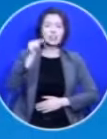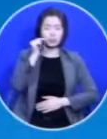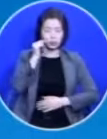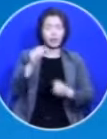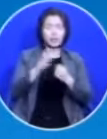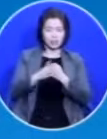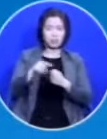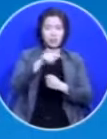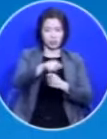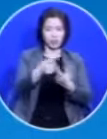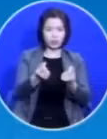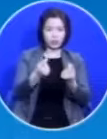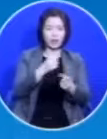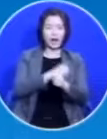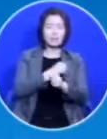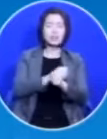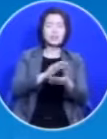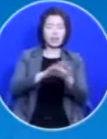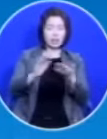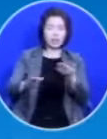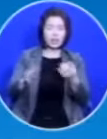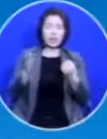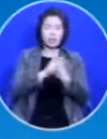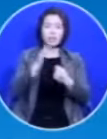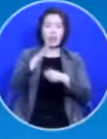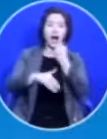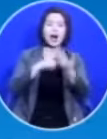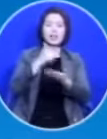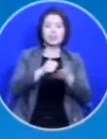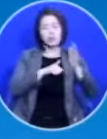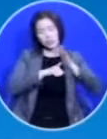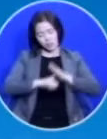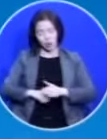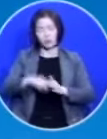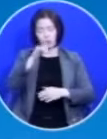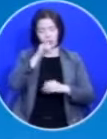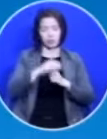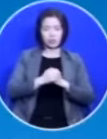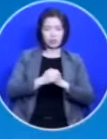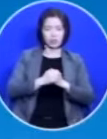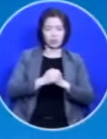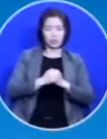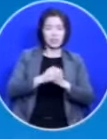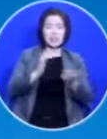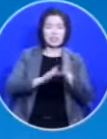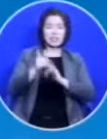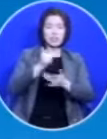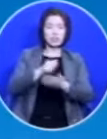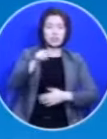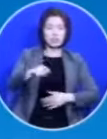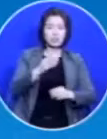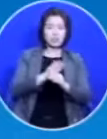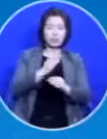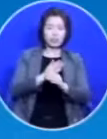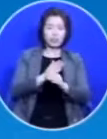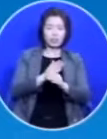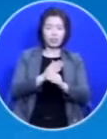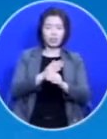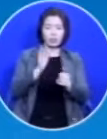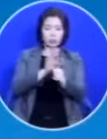하는 것입니다 그러니 하나님이 참으시는 거라니까 예수님께서 그렇게 부하고